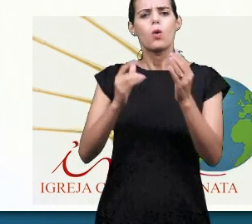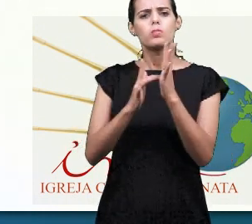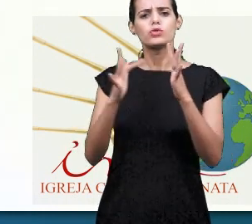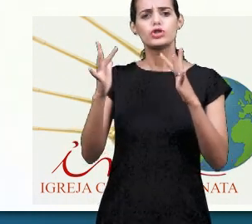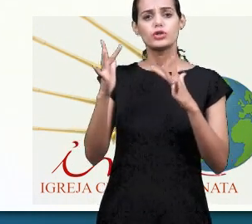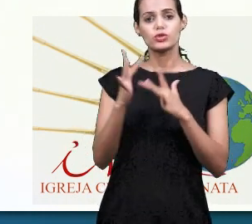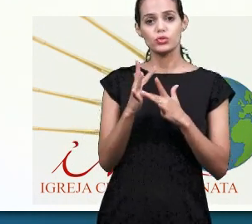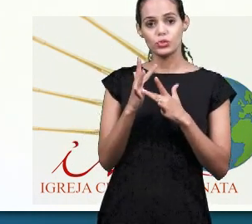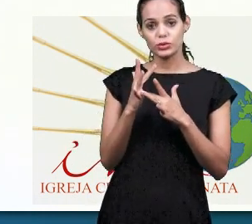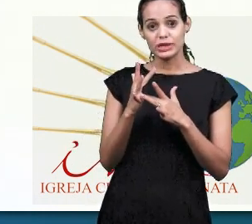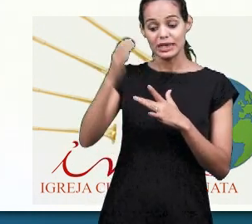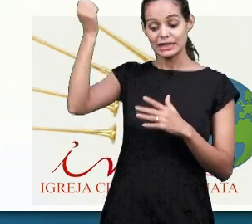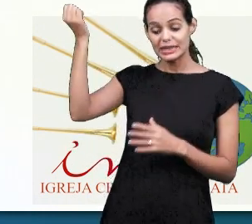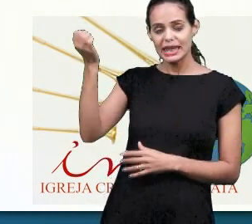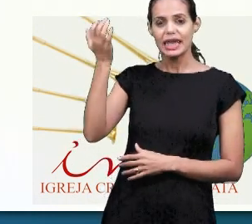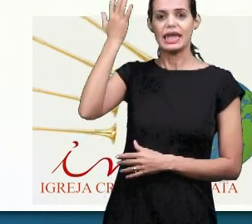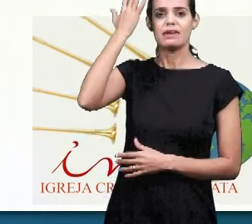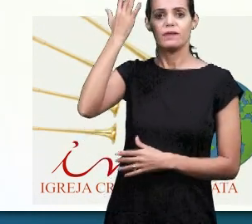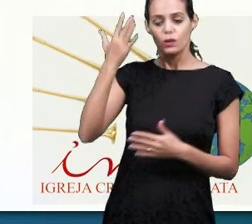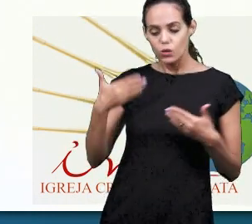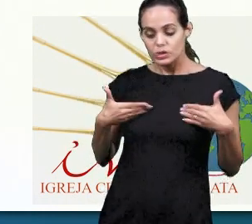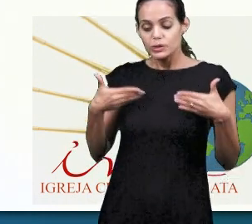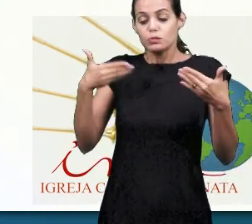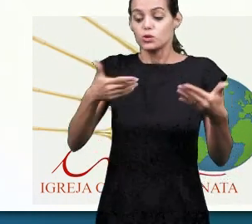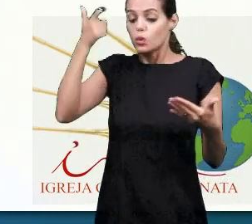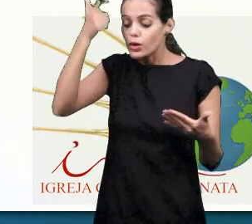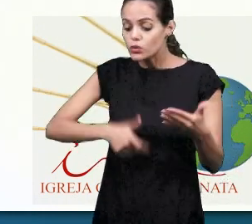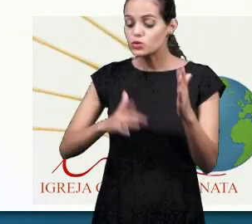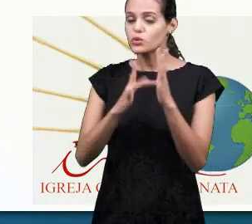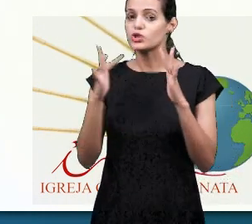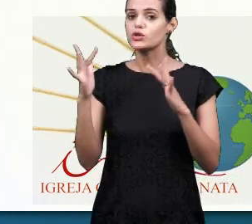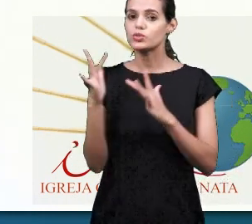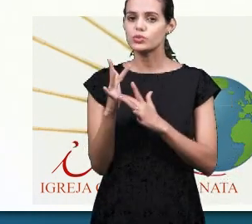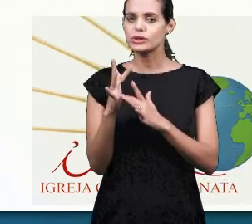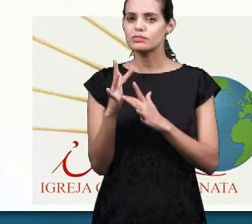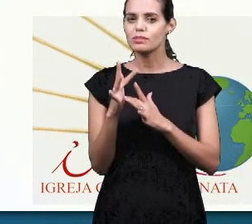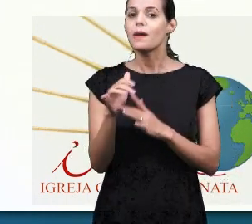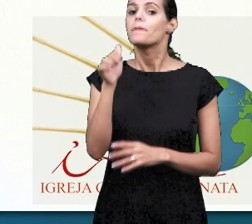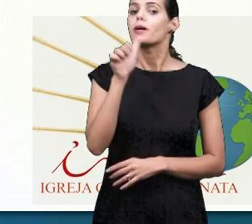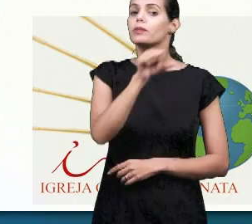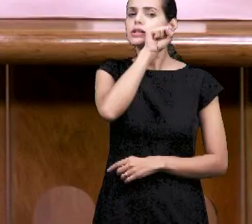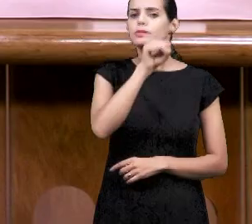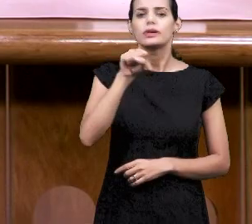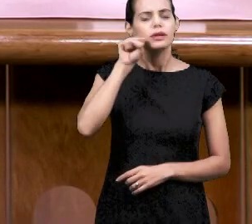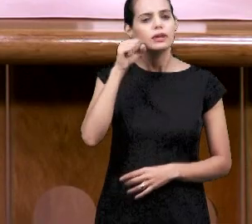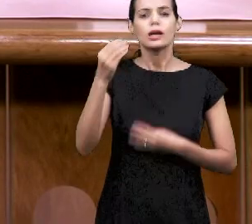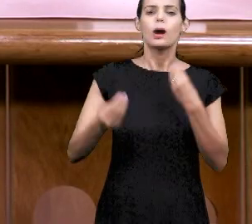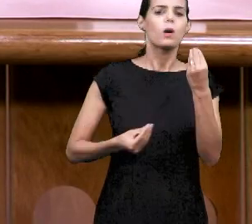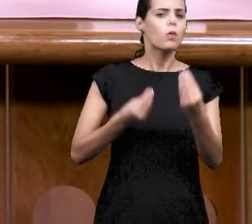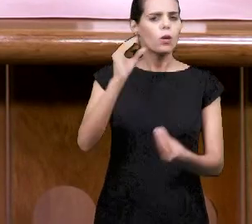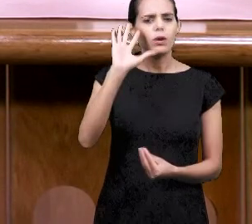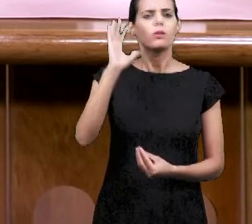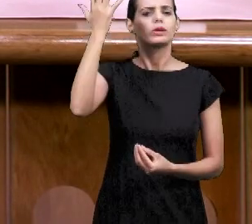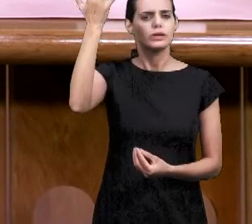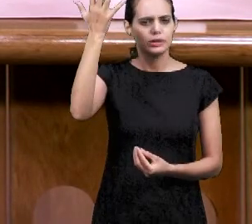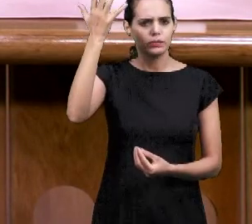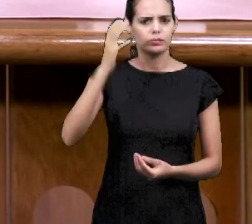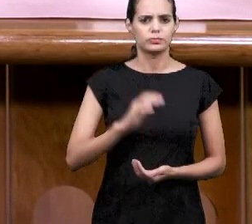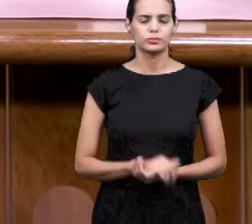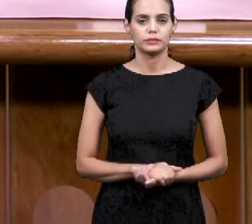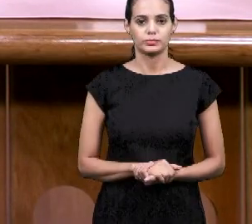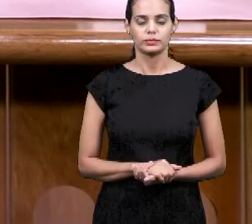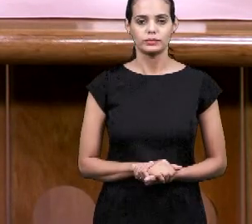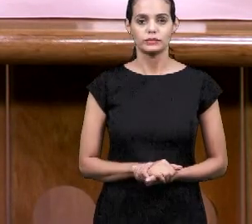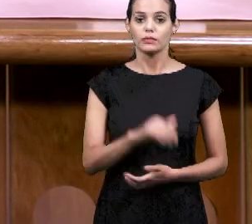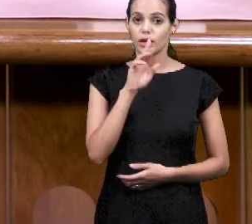autour, c'est 5 questions. La troisième, comment adorer et à quel endroit? La troisième question. Quatrième